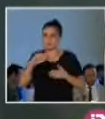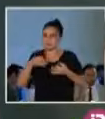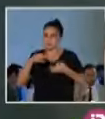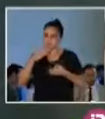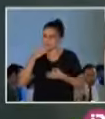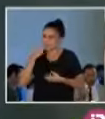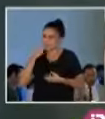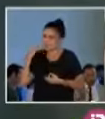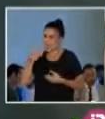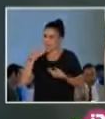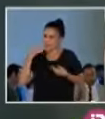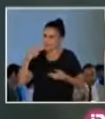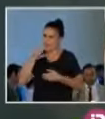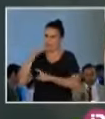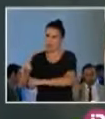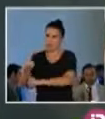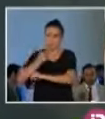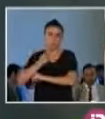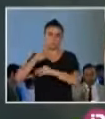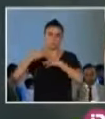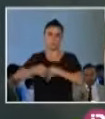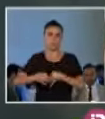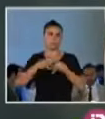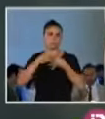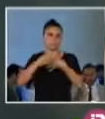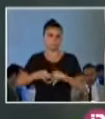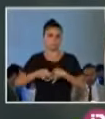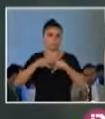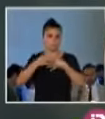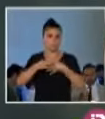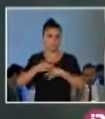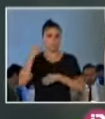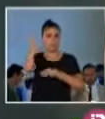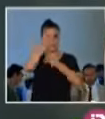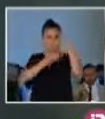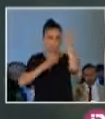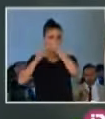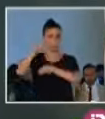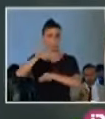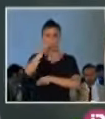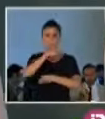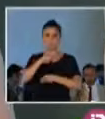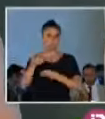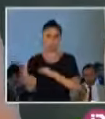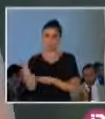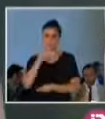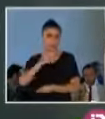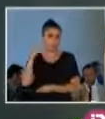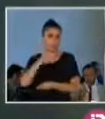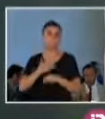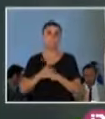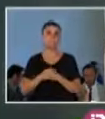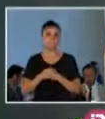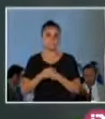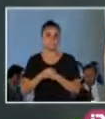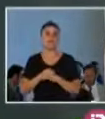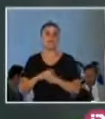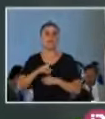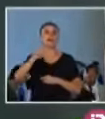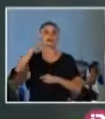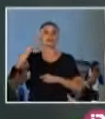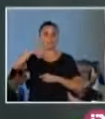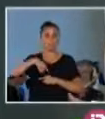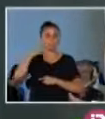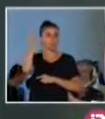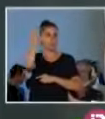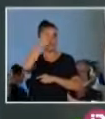tot el seu suport. Pens en els que ja no hi són, i pens que la feina val la pena,